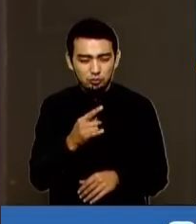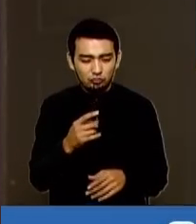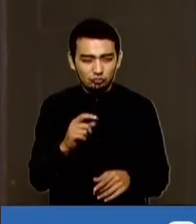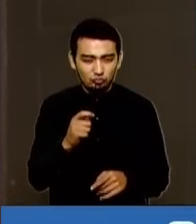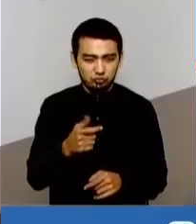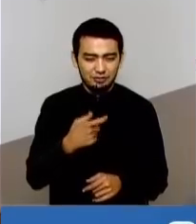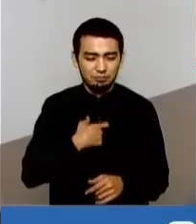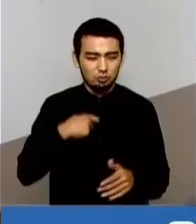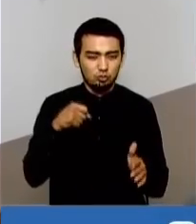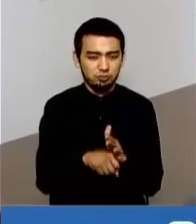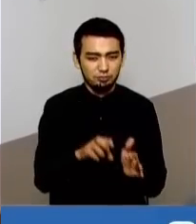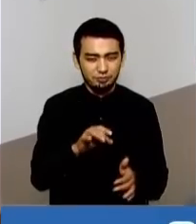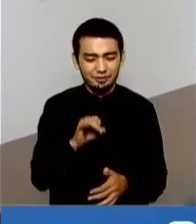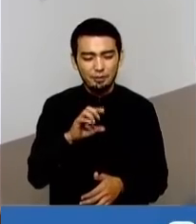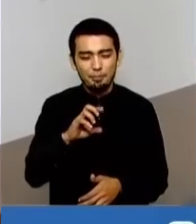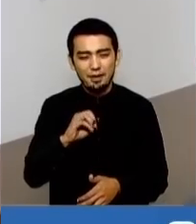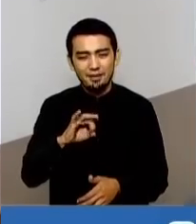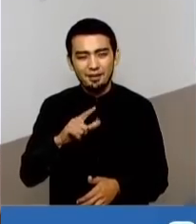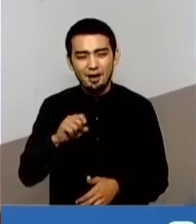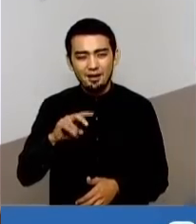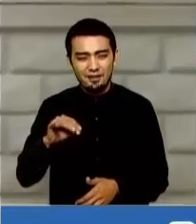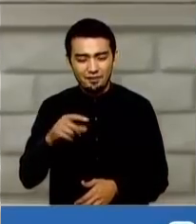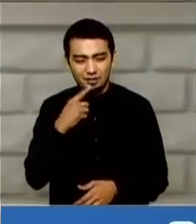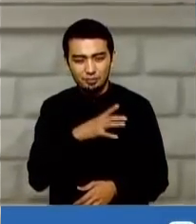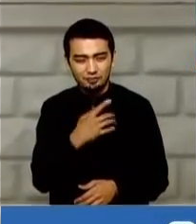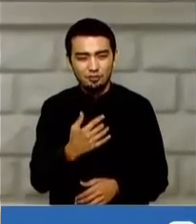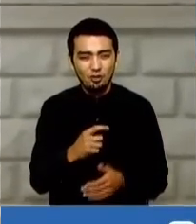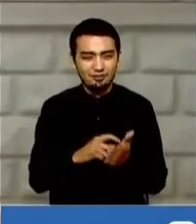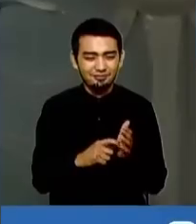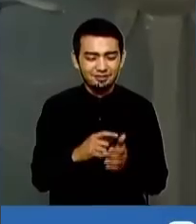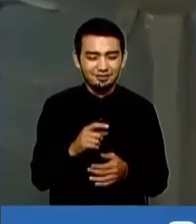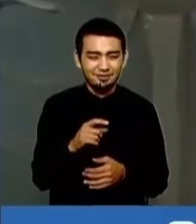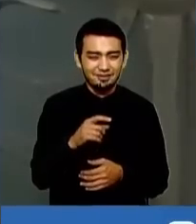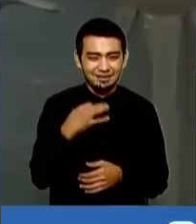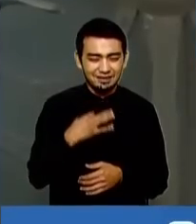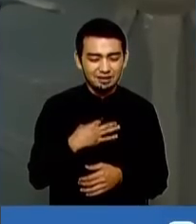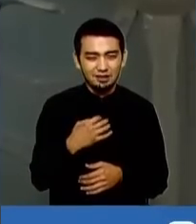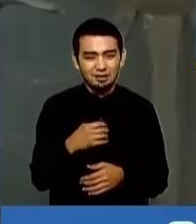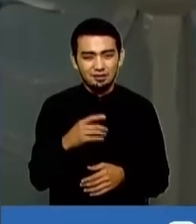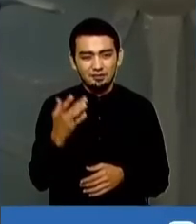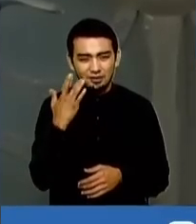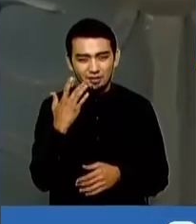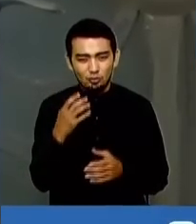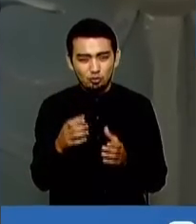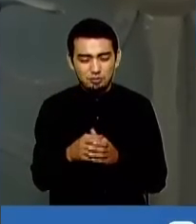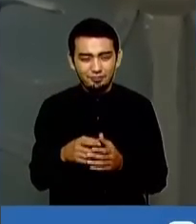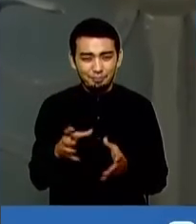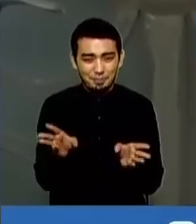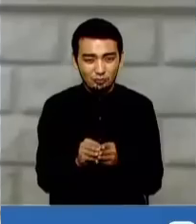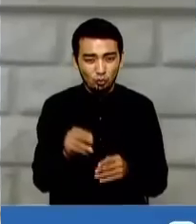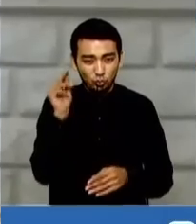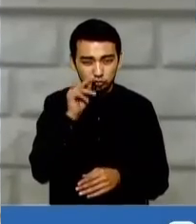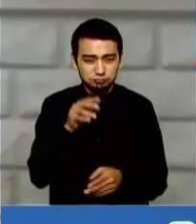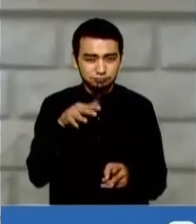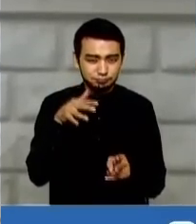жаздады. Әсем Беғалиеваның айтуынша, оның баласын сыныптағы бір топ бала отырса опақ, тұрса сопақ етіп тілдеген, тіпті